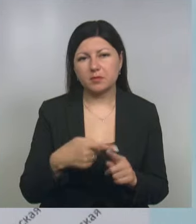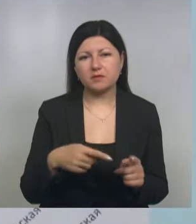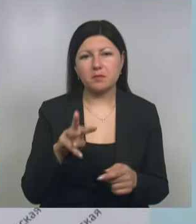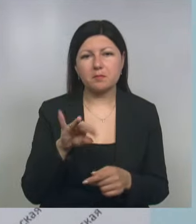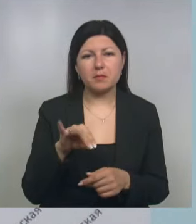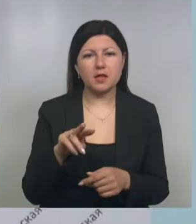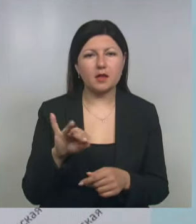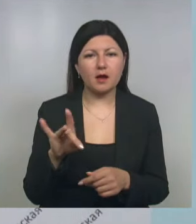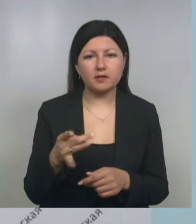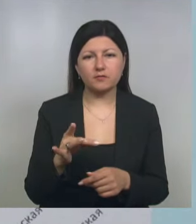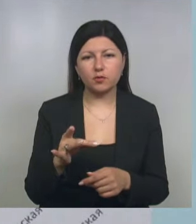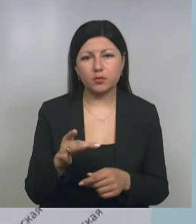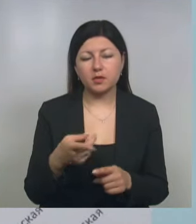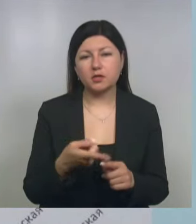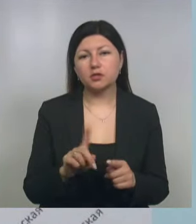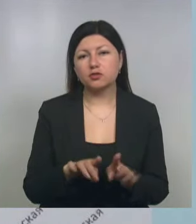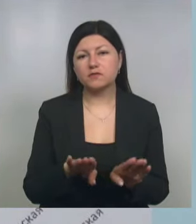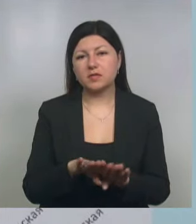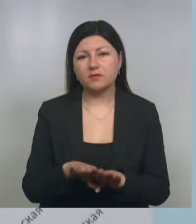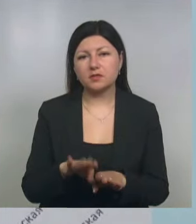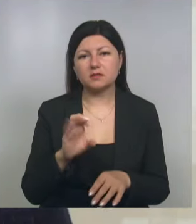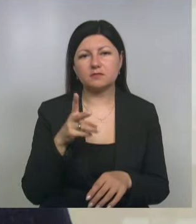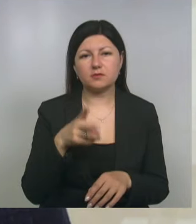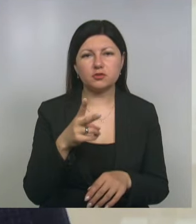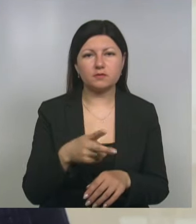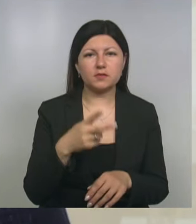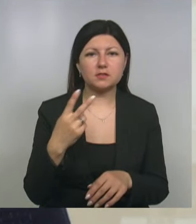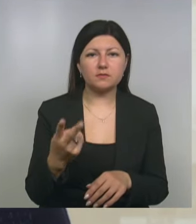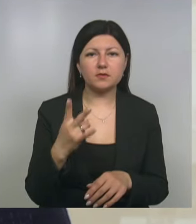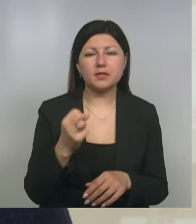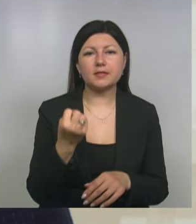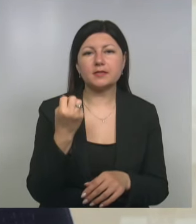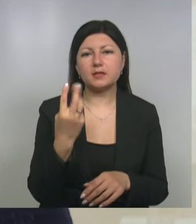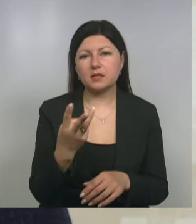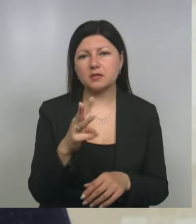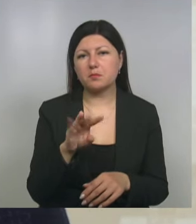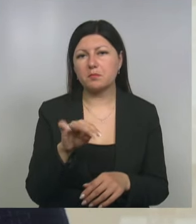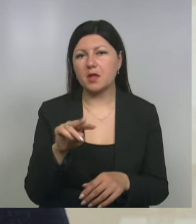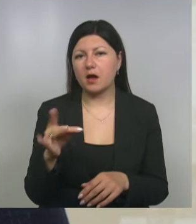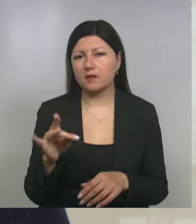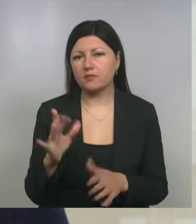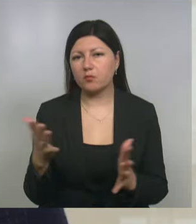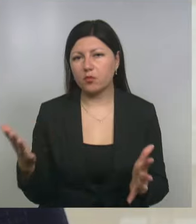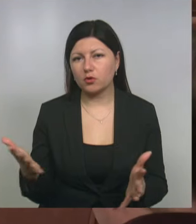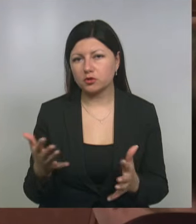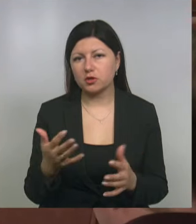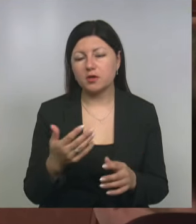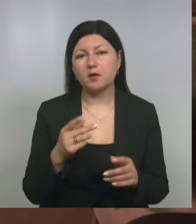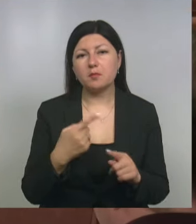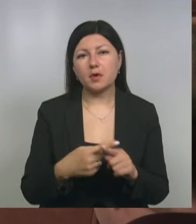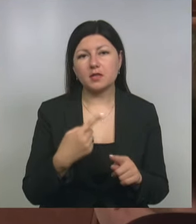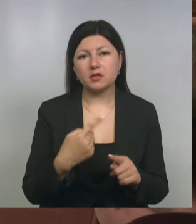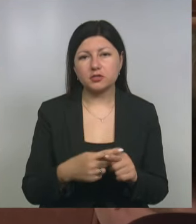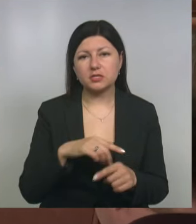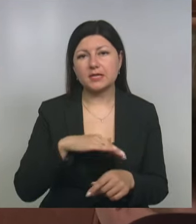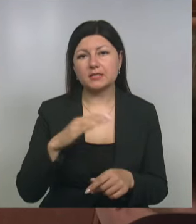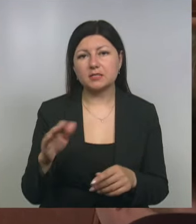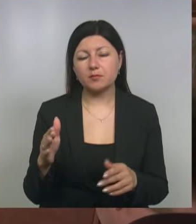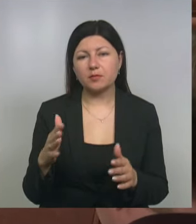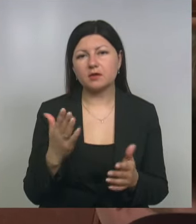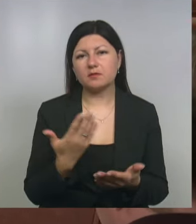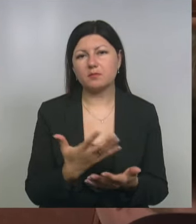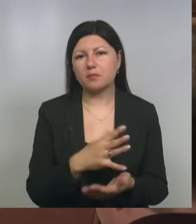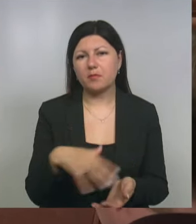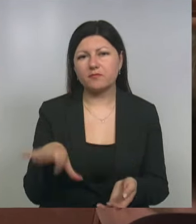миллиардов рублей, что в сравнении с 2022 на 13 миллиардов больше. Положительная динамика сложилась практически